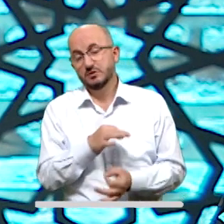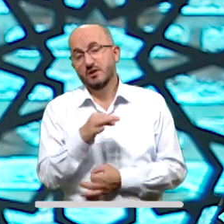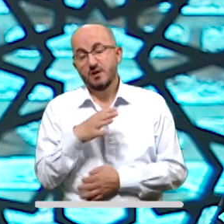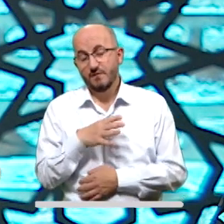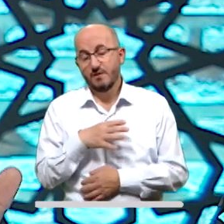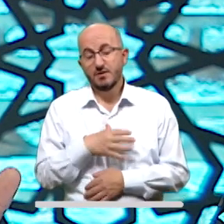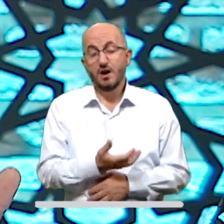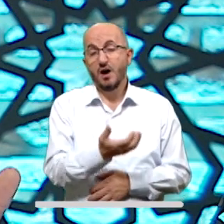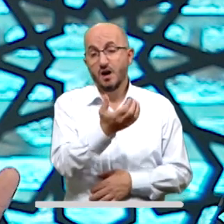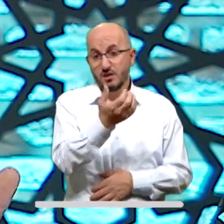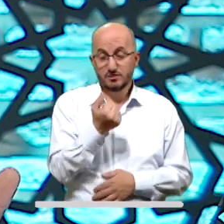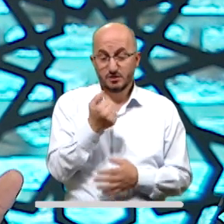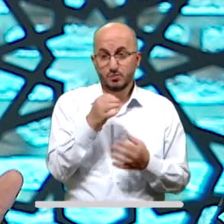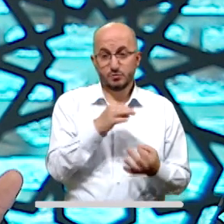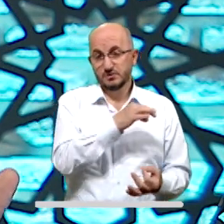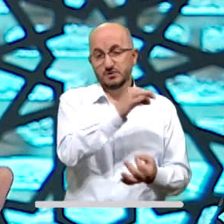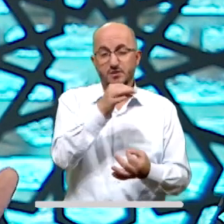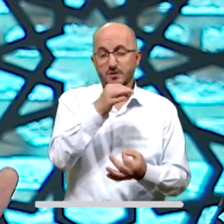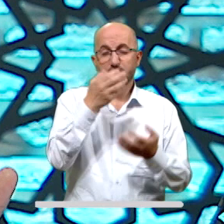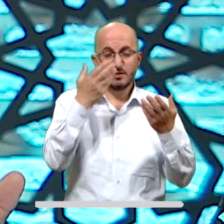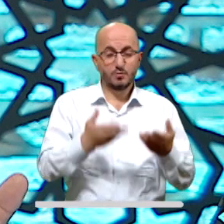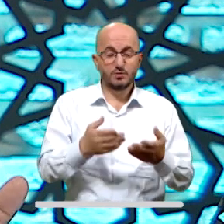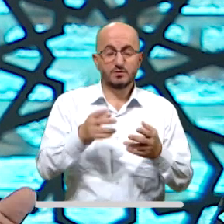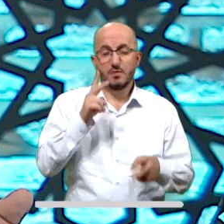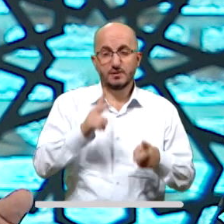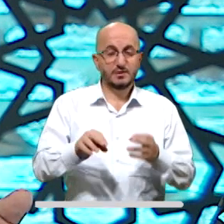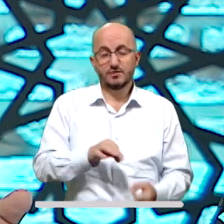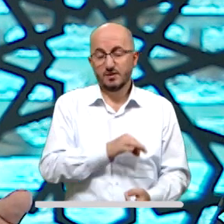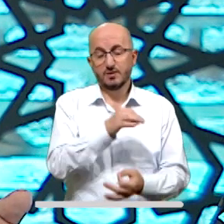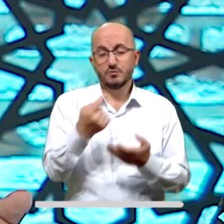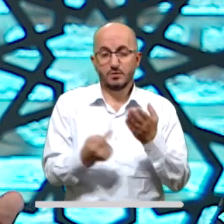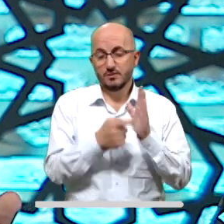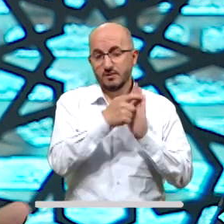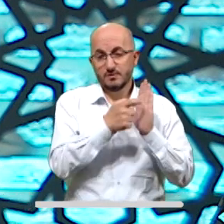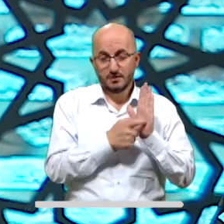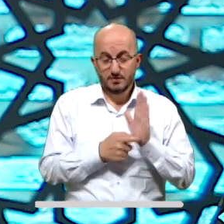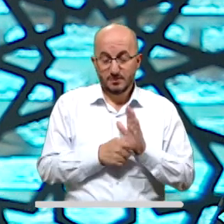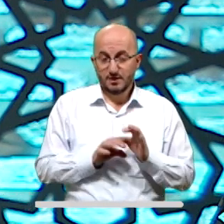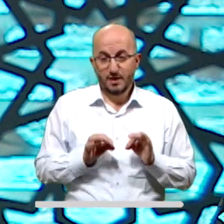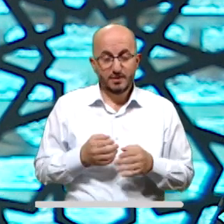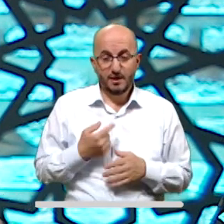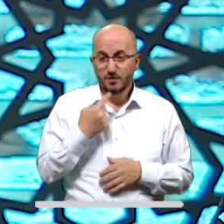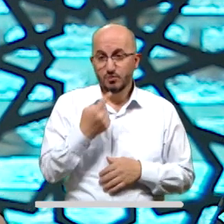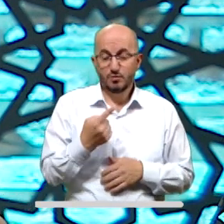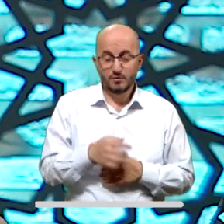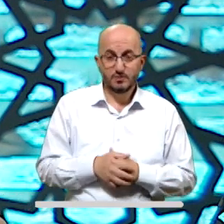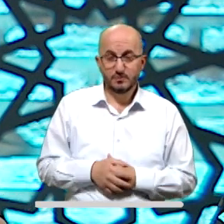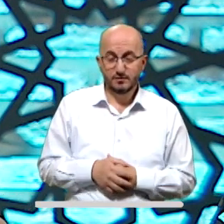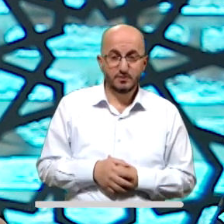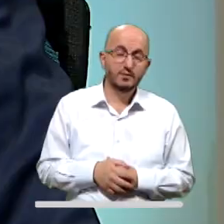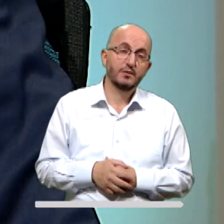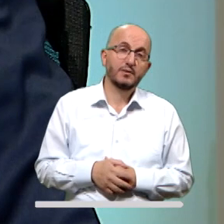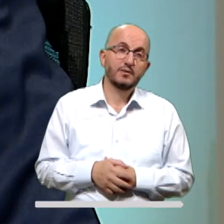Biz de alacaklı olduğumuzu kabul edersek bir takım insanlardan, ayet-i kerimede ne diyor hocam o alacaklı olanlara?